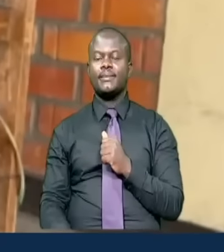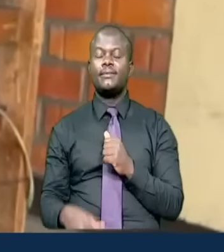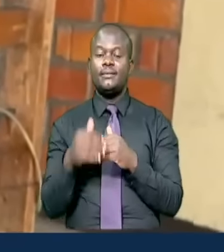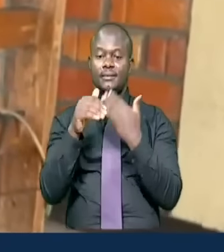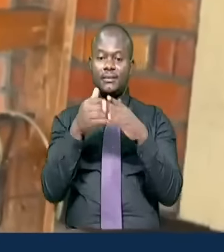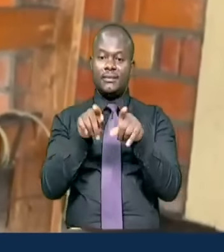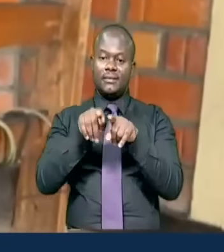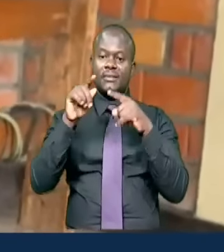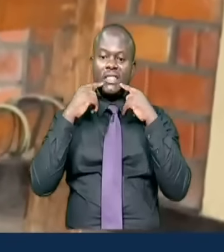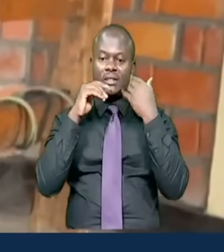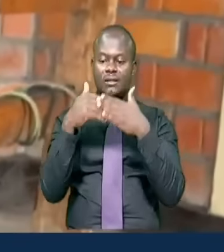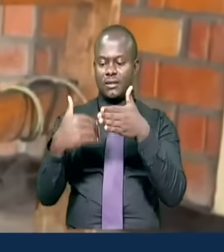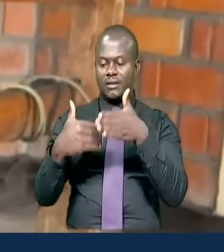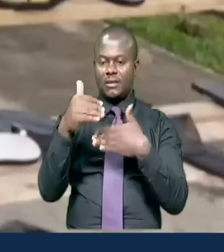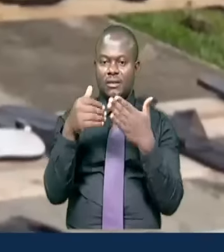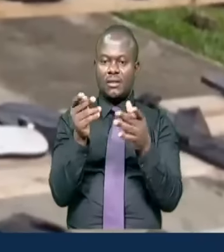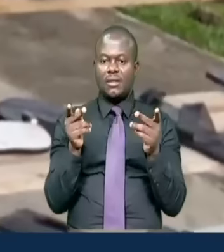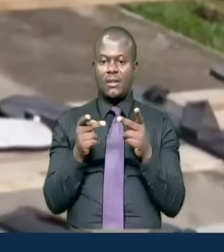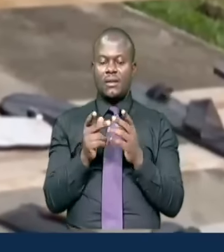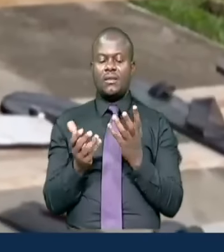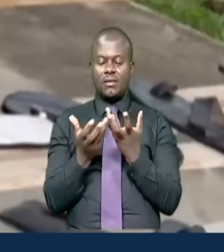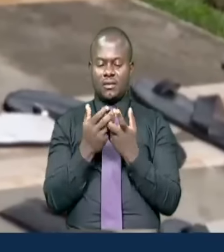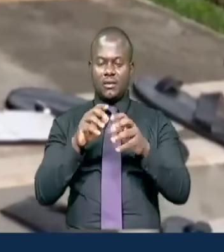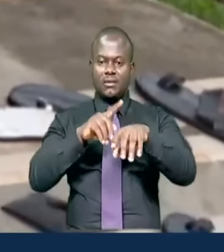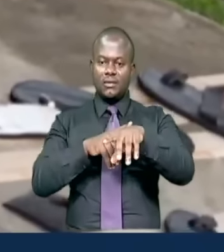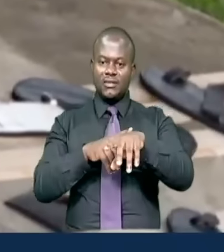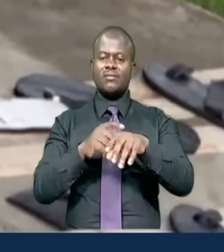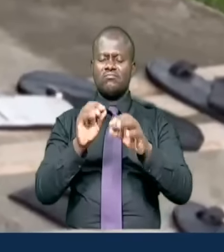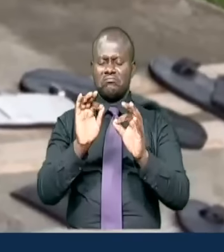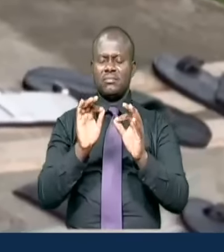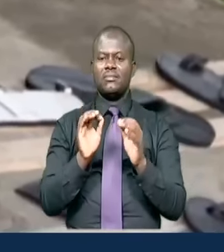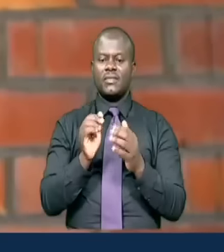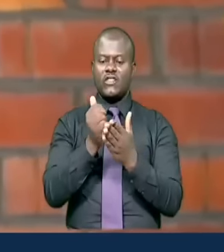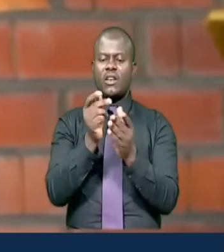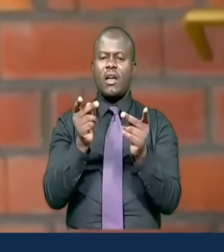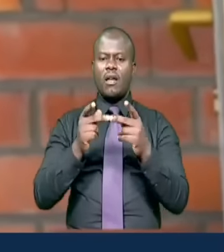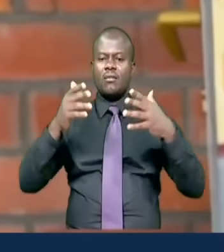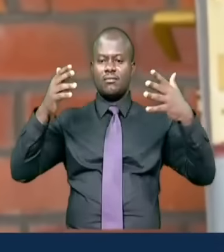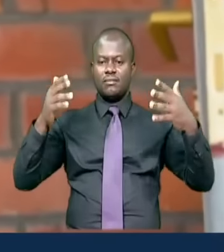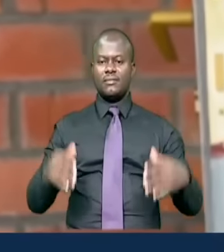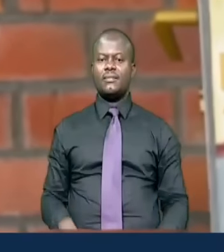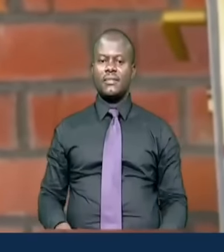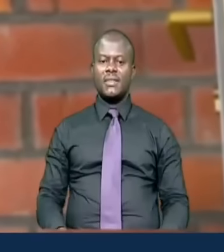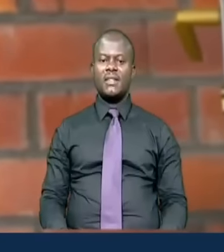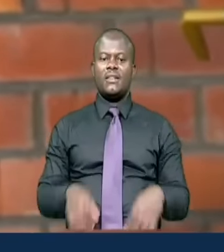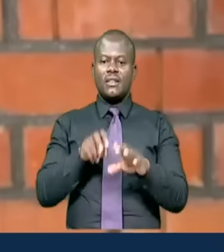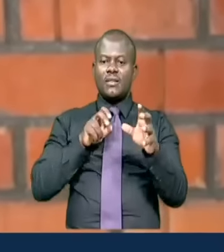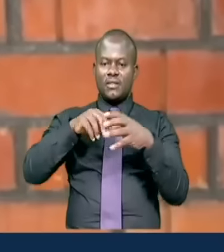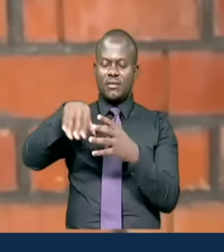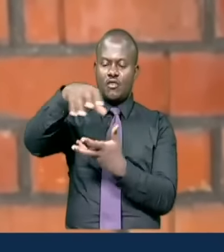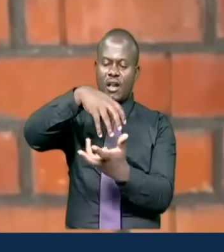aba nabo bakavuga ko kwegerezwa aka gakiriro kagezweho byabafashije gukorera ahisanzuye icya mbere byadukuye mu